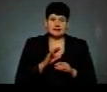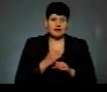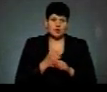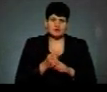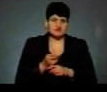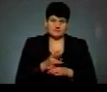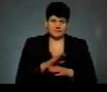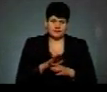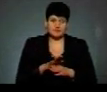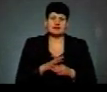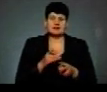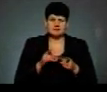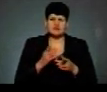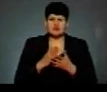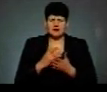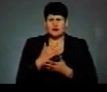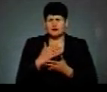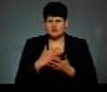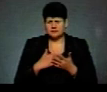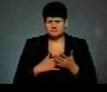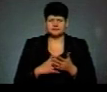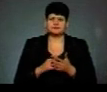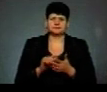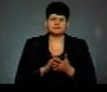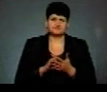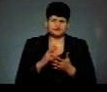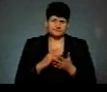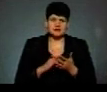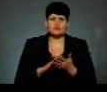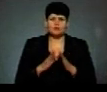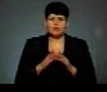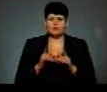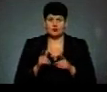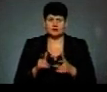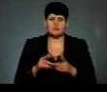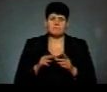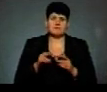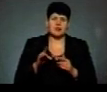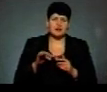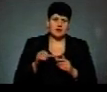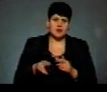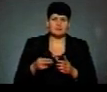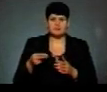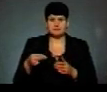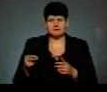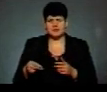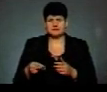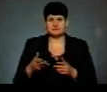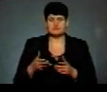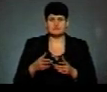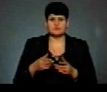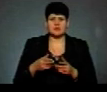говоримо, але насправді є ціла процедура. Тобто за умови погодження з парламентом і підпису і належних